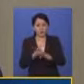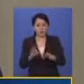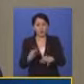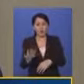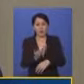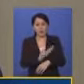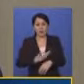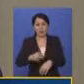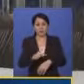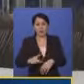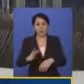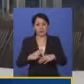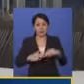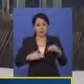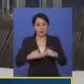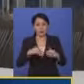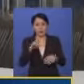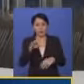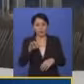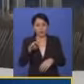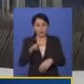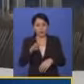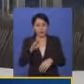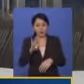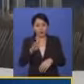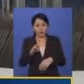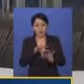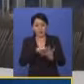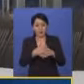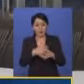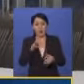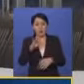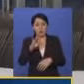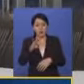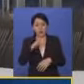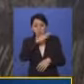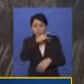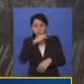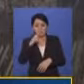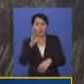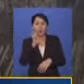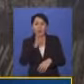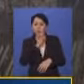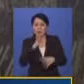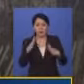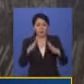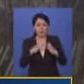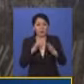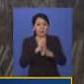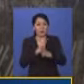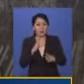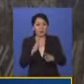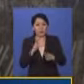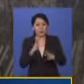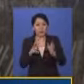Бізге ауданда кәсіби мамандар қажет. Мамлютка ауданы Становой ауылының тұрғыны Светлана Гарифовна көпбалалы ана ретінде баспанаға кезекте